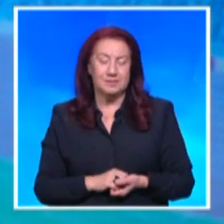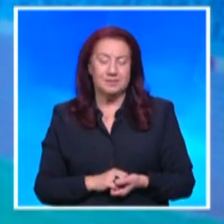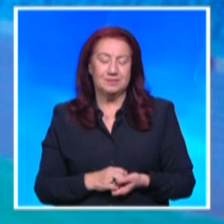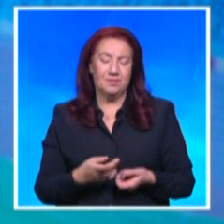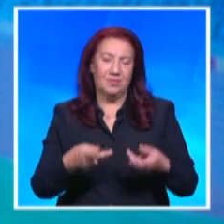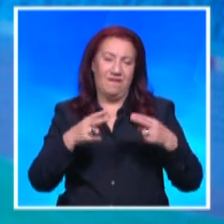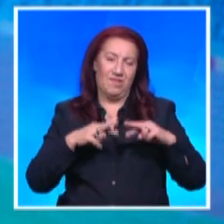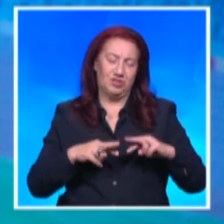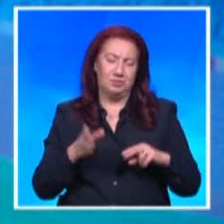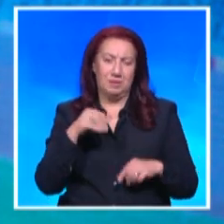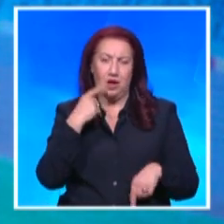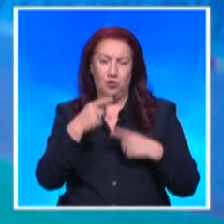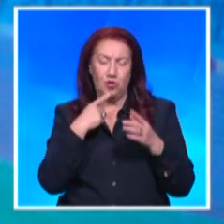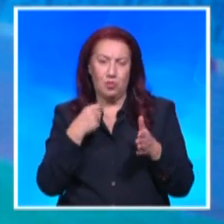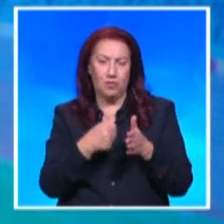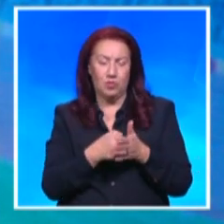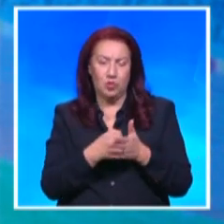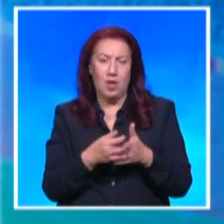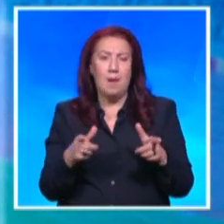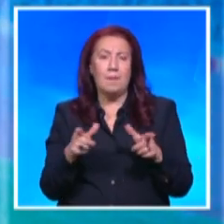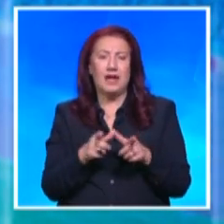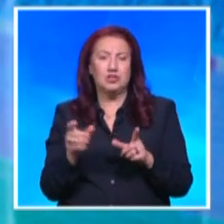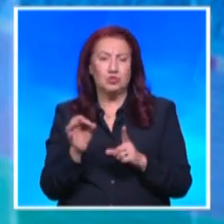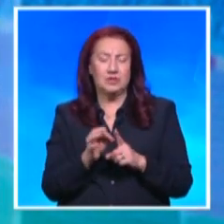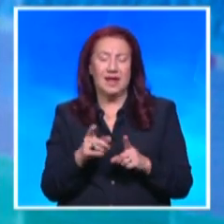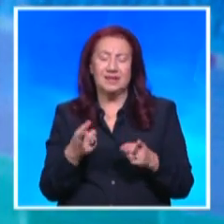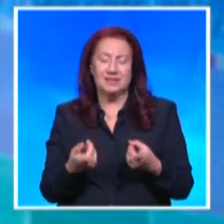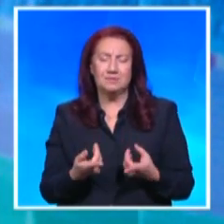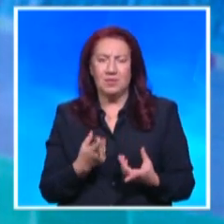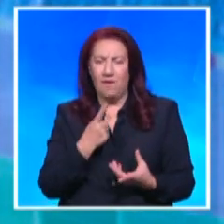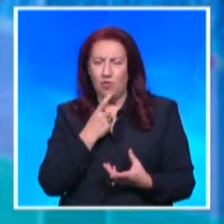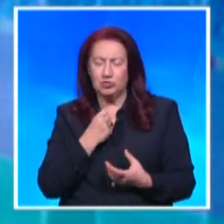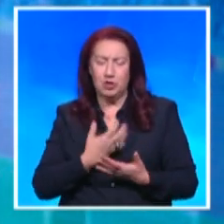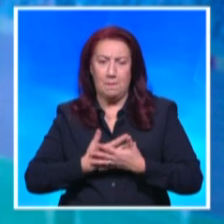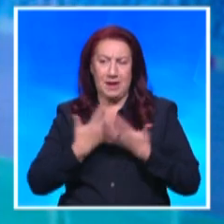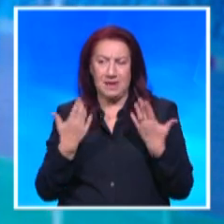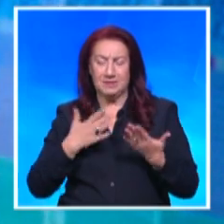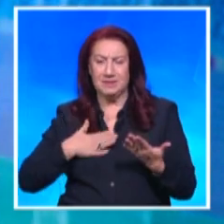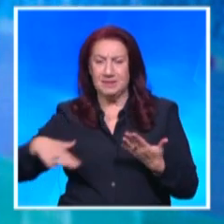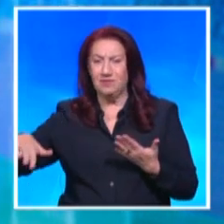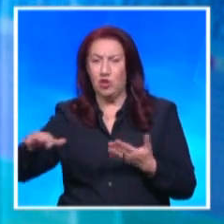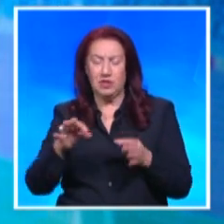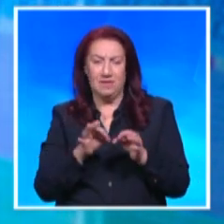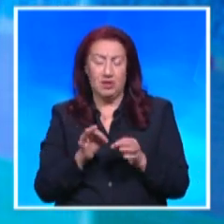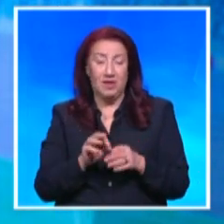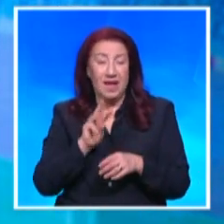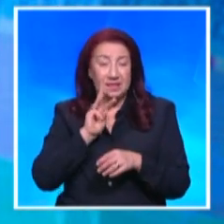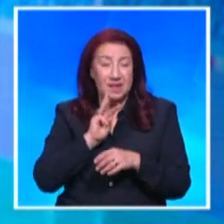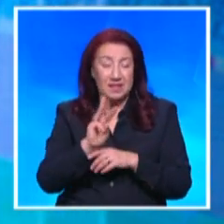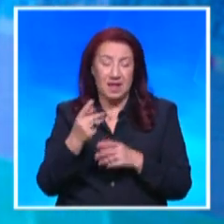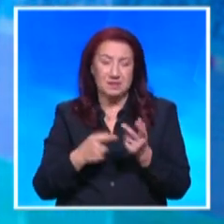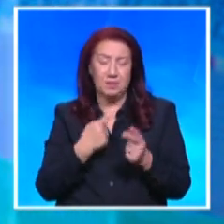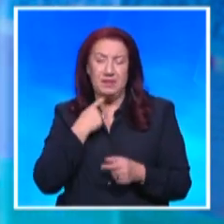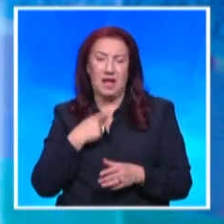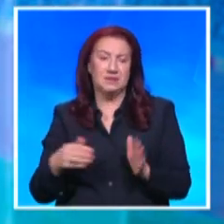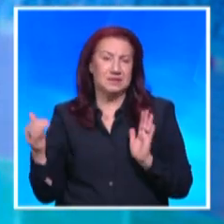Връщаме се на тема футбол. Манчестър Юнайтед вгорчи коледните празници на феновете си. 13-та загуба за сезона беше регистрирана при гостуването на